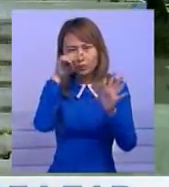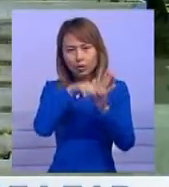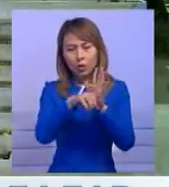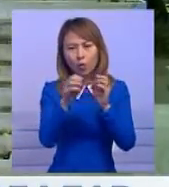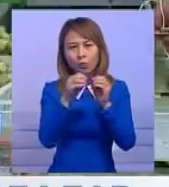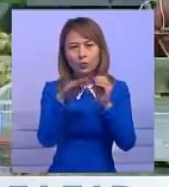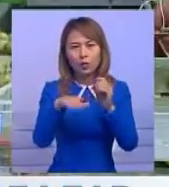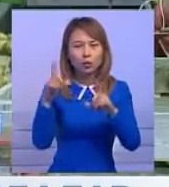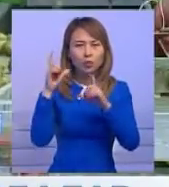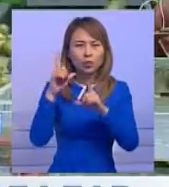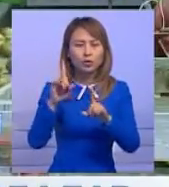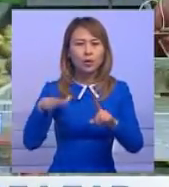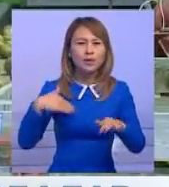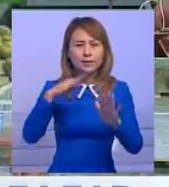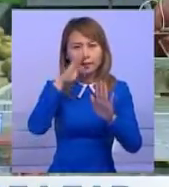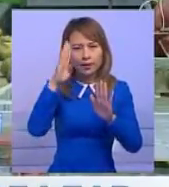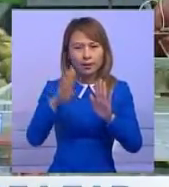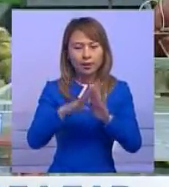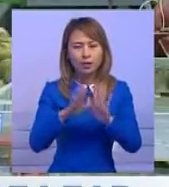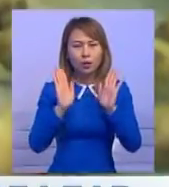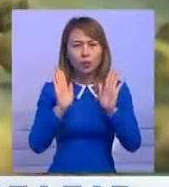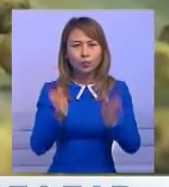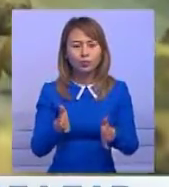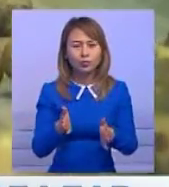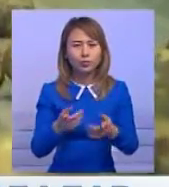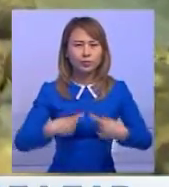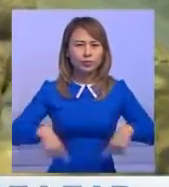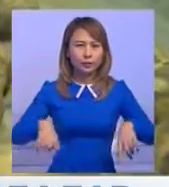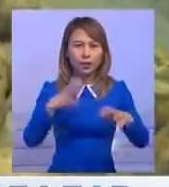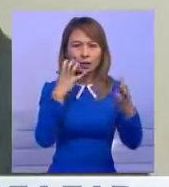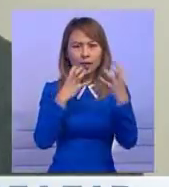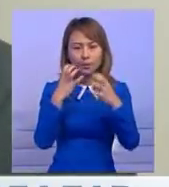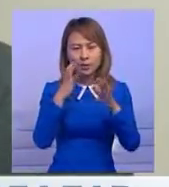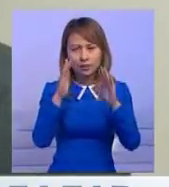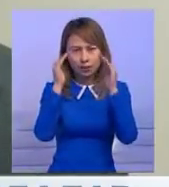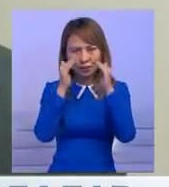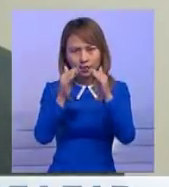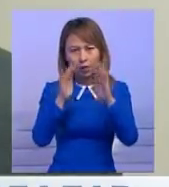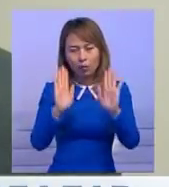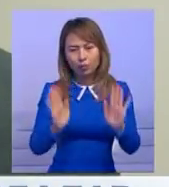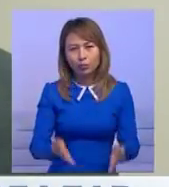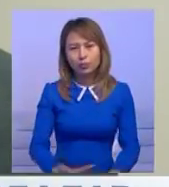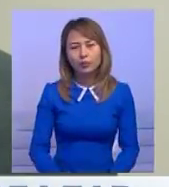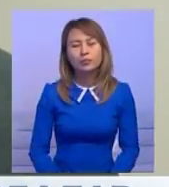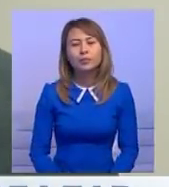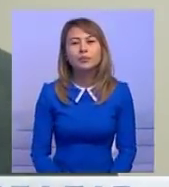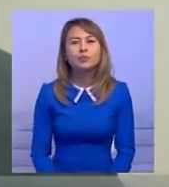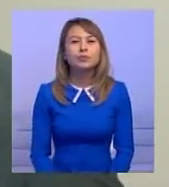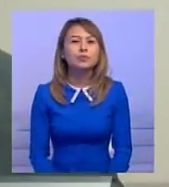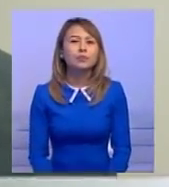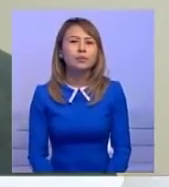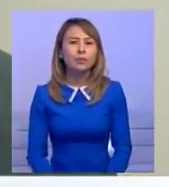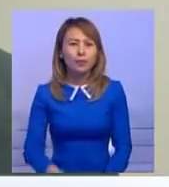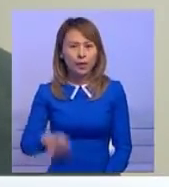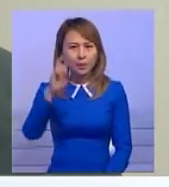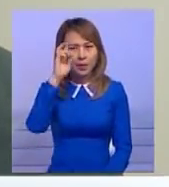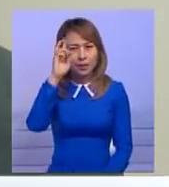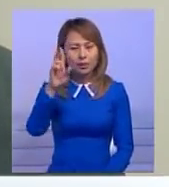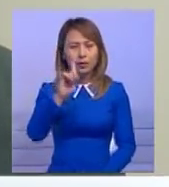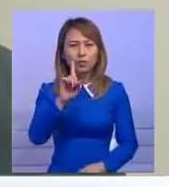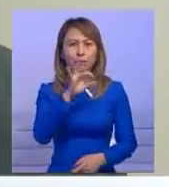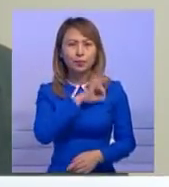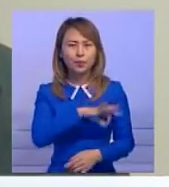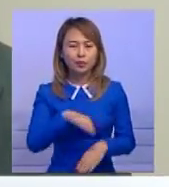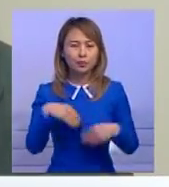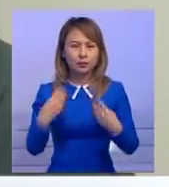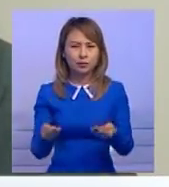10 000 тонналық көкөніс қоймасы мен аумағы 1 гектар жылыжай құрылысы жүріп жатыр. Мемлекетке біріншіден беретін пайдасы